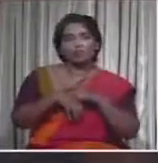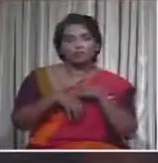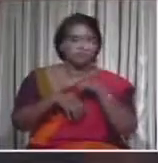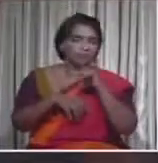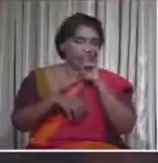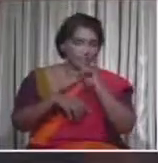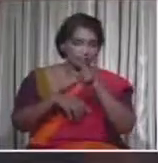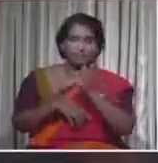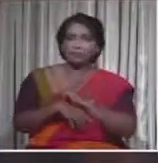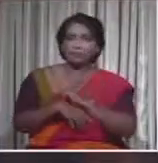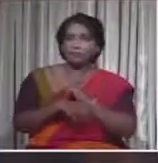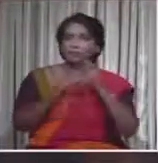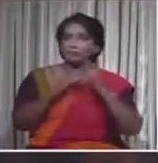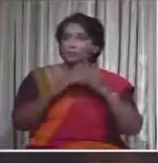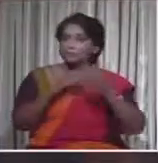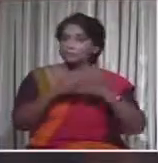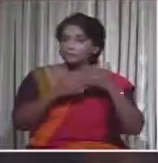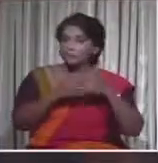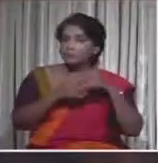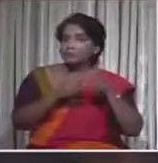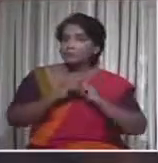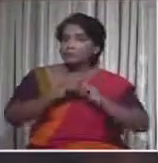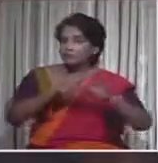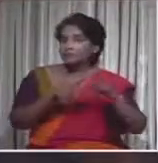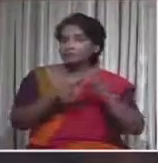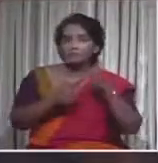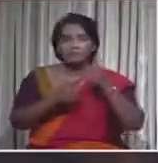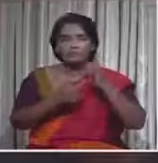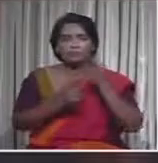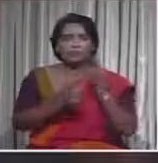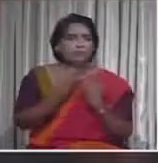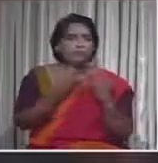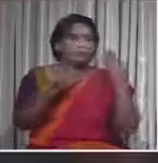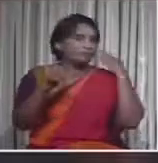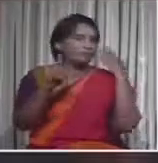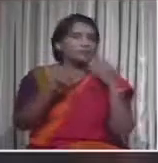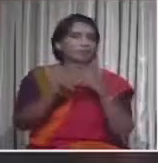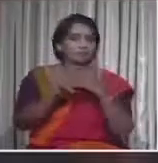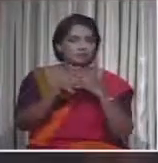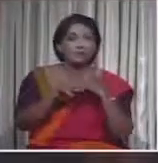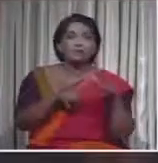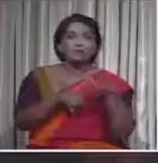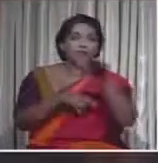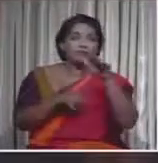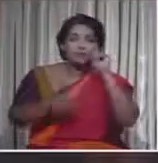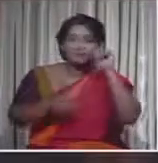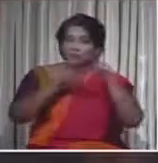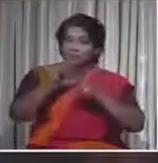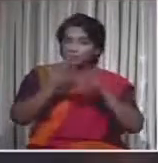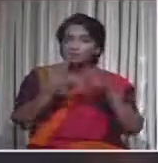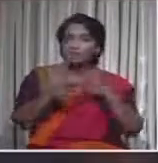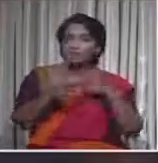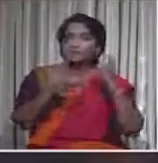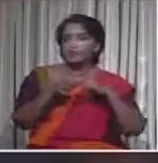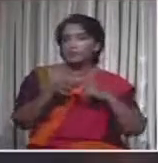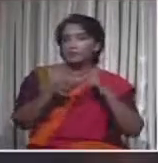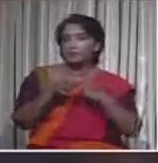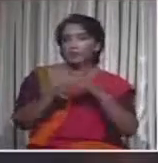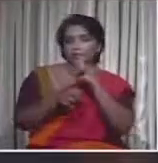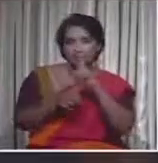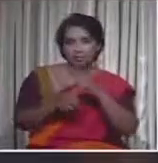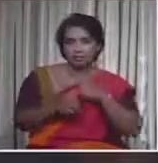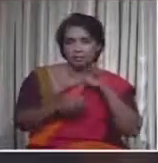මතු කරන්න කැමතියි ඒ ඉදිකිරීම කරන එකේ ගුණාත්මක භාවය පිළිබඳව ඒ ප්‍රදේශවල ජනතාව අපිට ප්‍රශ්න කරනවා ගරු